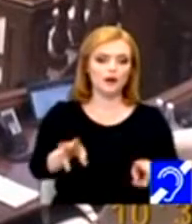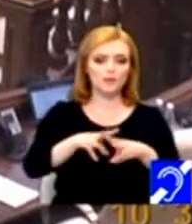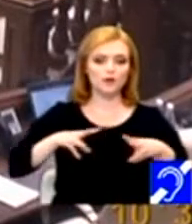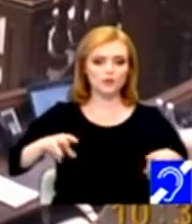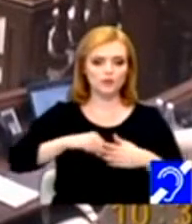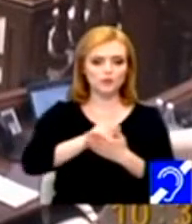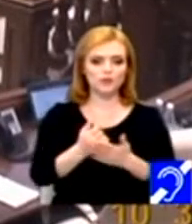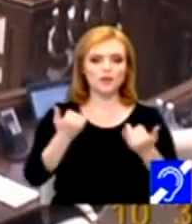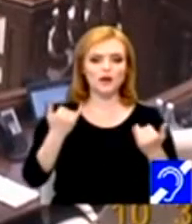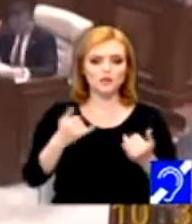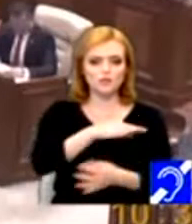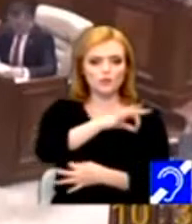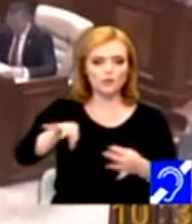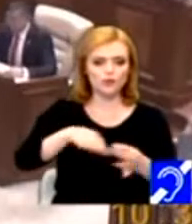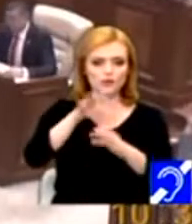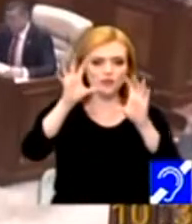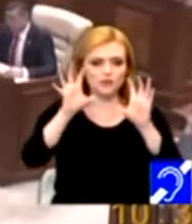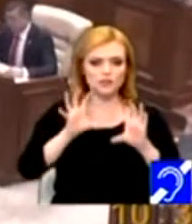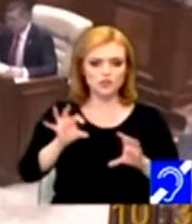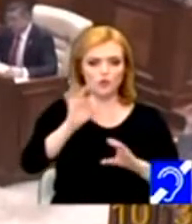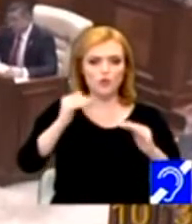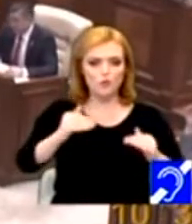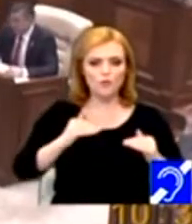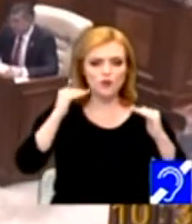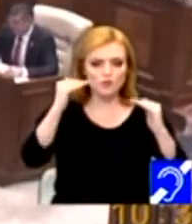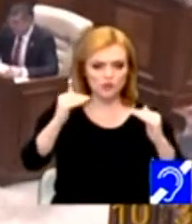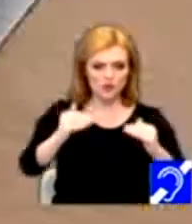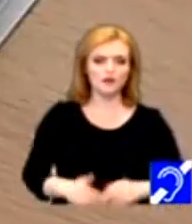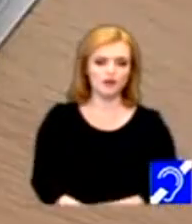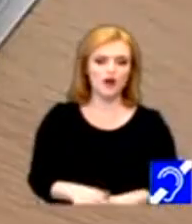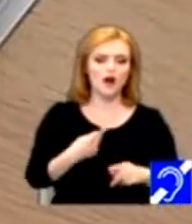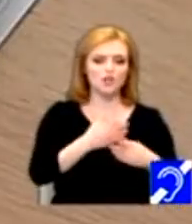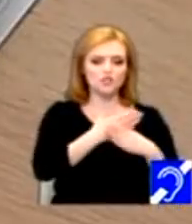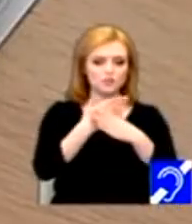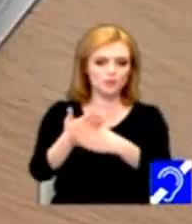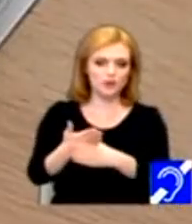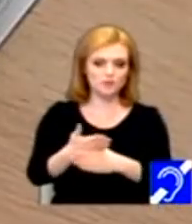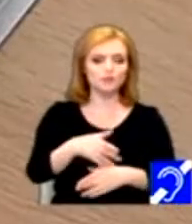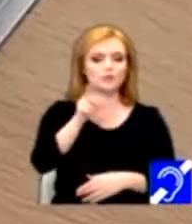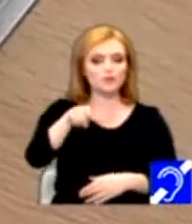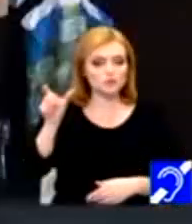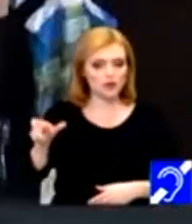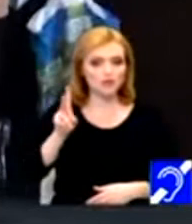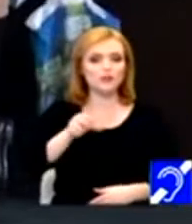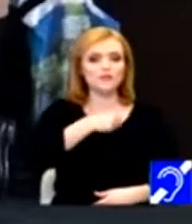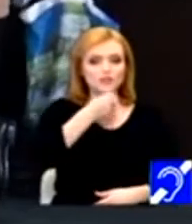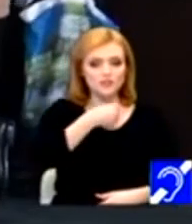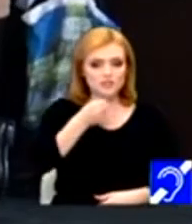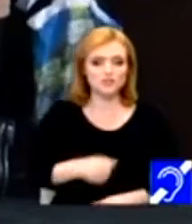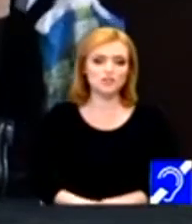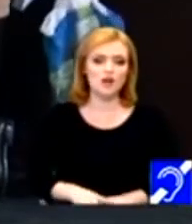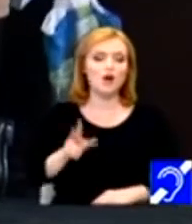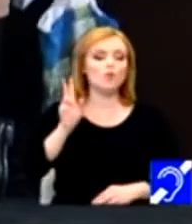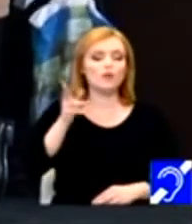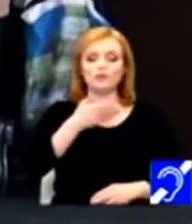Parlamentul a adoptat astăzi și un proiect de lege privind majorarea cuantumului alocației sociale pentru persoanele vârstnice care nu au un stadiu